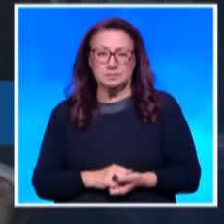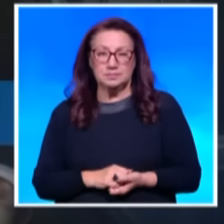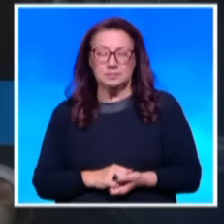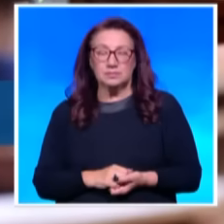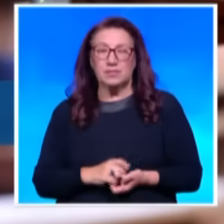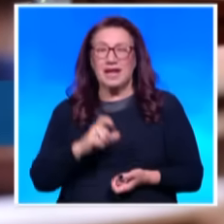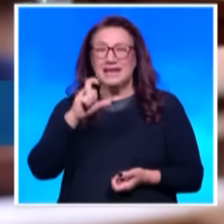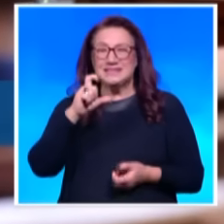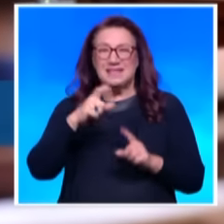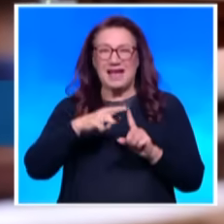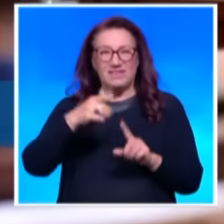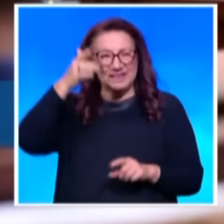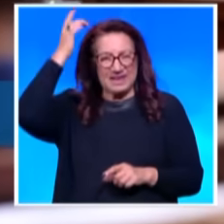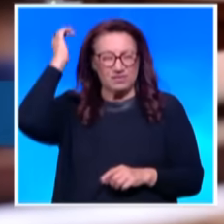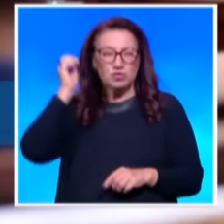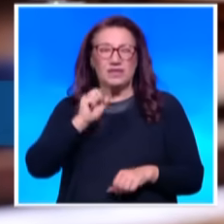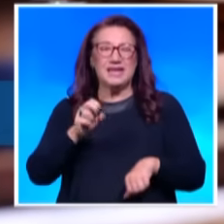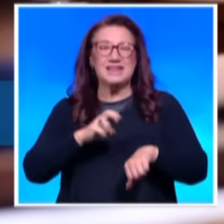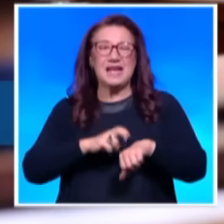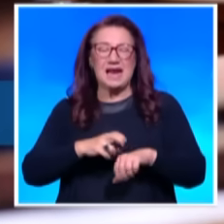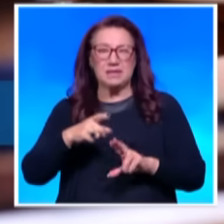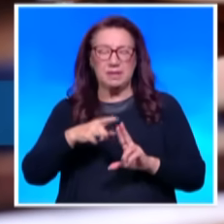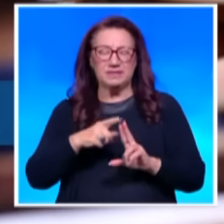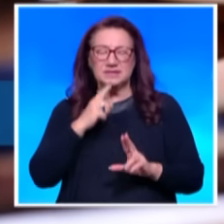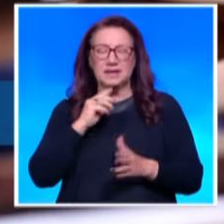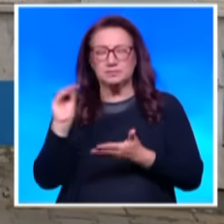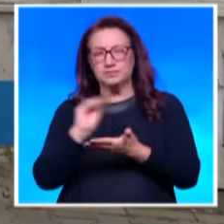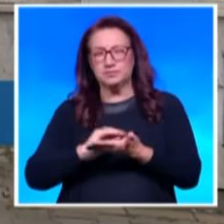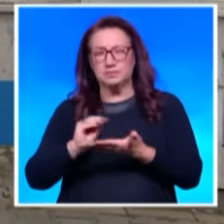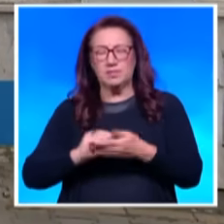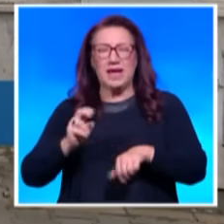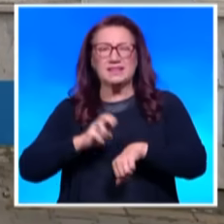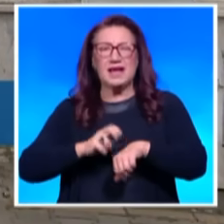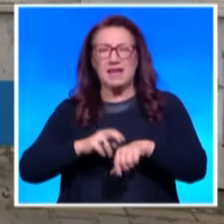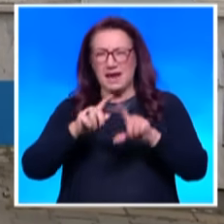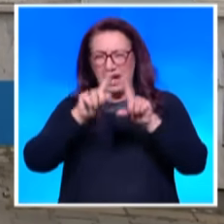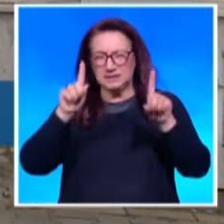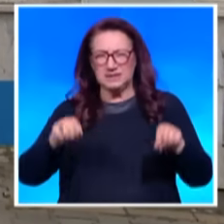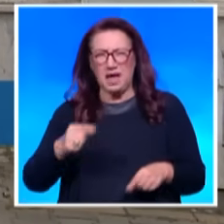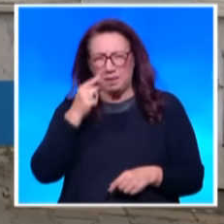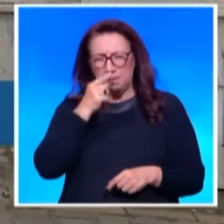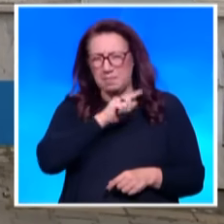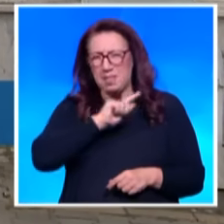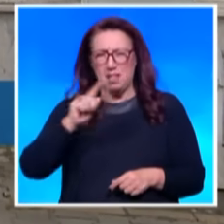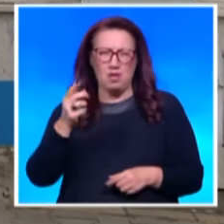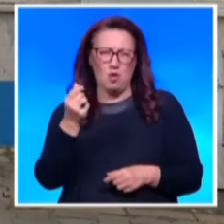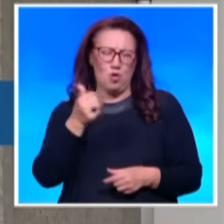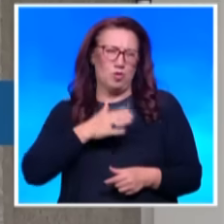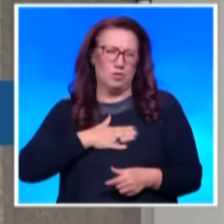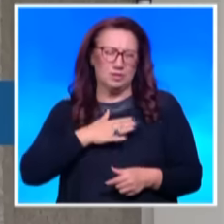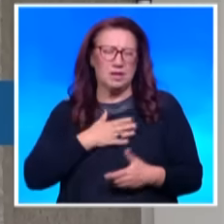Слави Трифонов и Делян Пеевски декларираха милиони пред антикорупционната комисия. Какво пише в декларациите на лидерите във властта